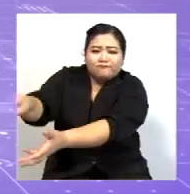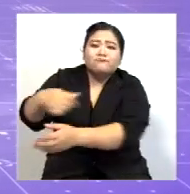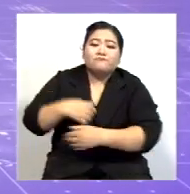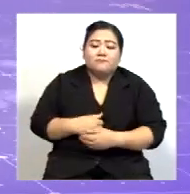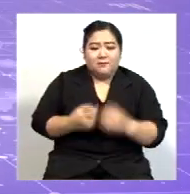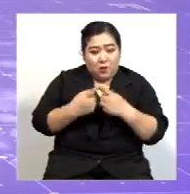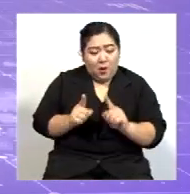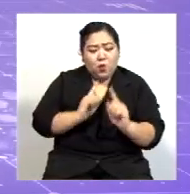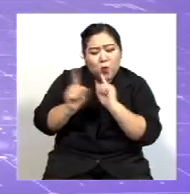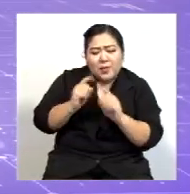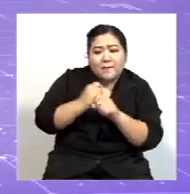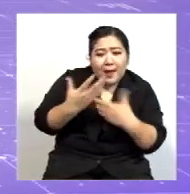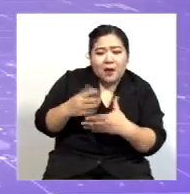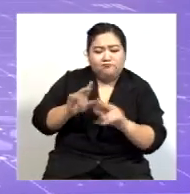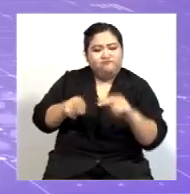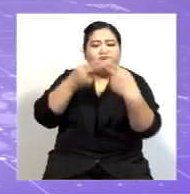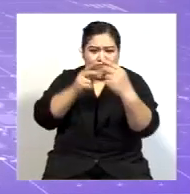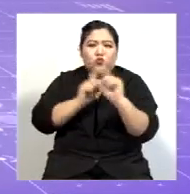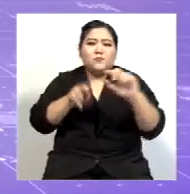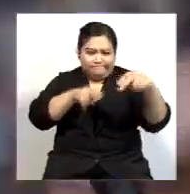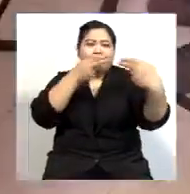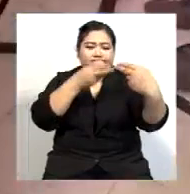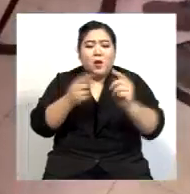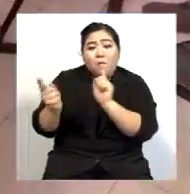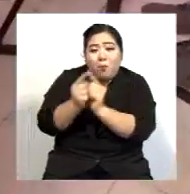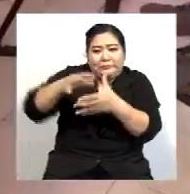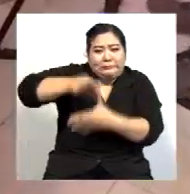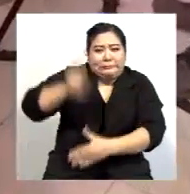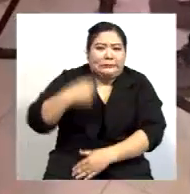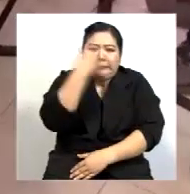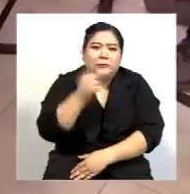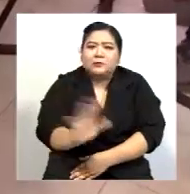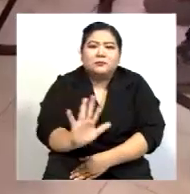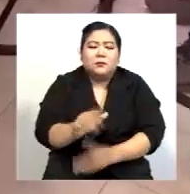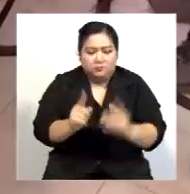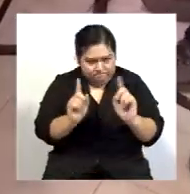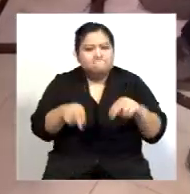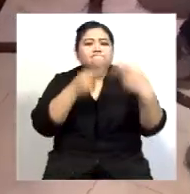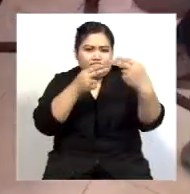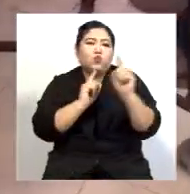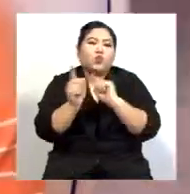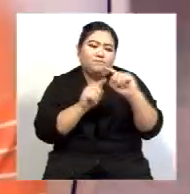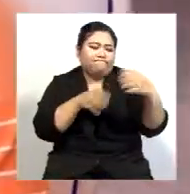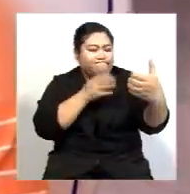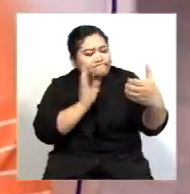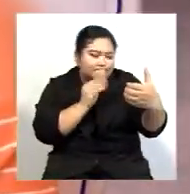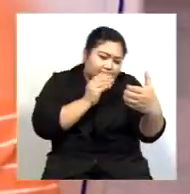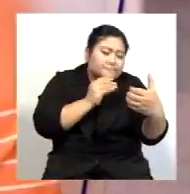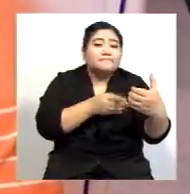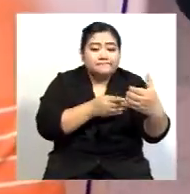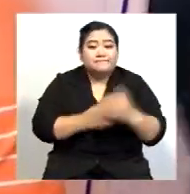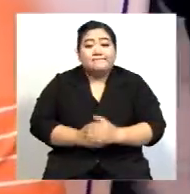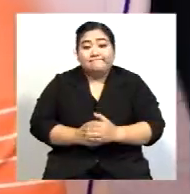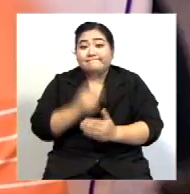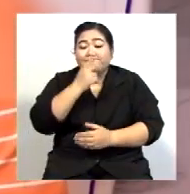ติดต่อพูดคุยนะคะก็จะทำผ่านวิดีโอคอลที่เจ้าหน้าที่เขาจัดเตรียมไว้ให้นะคะเดี๋ยวจะพาไปดูบรรยากาศหนึ่งในญาติของคนไทยที่เดินทาง